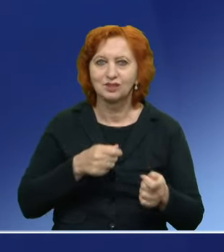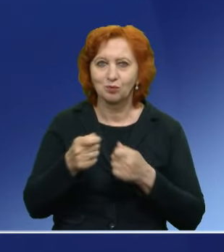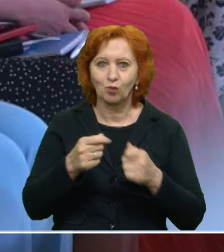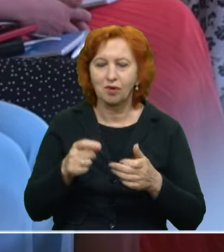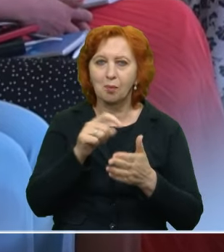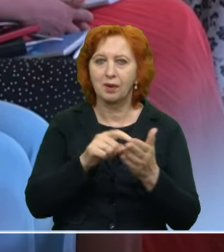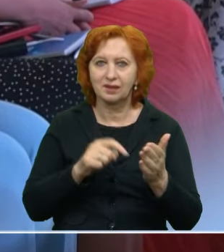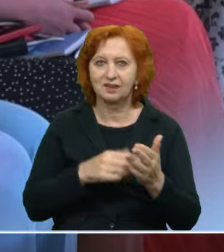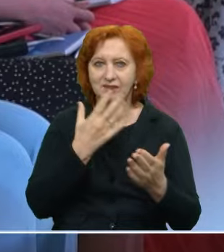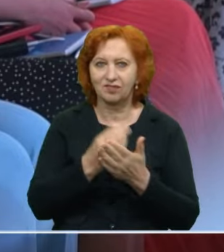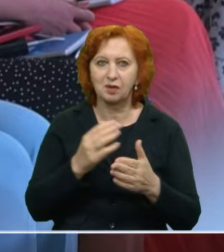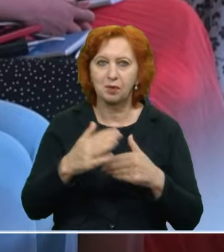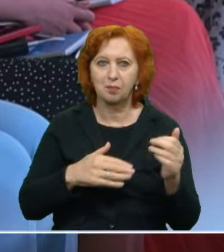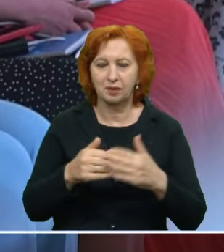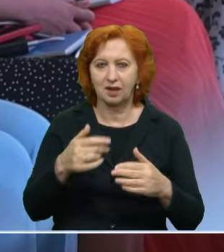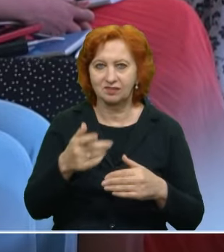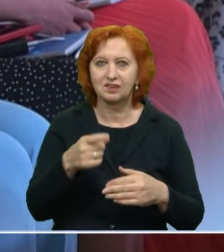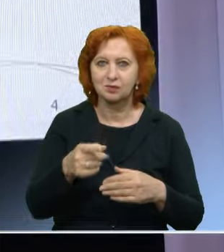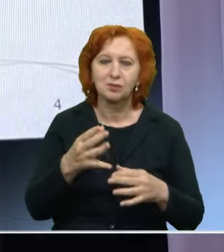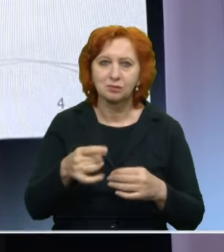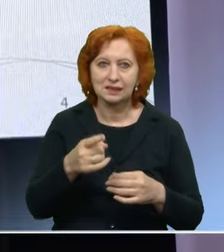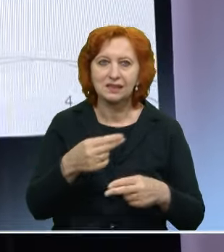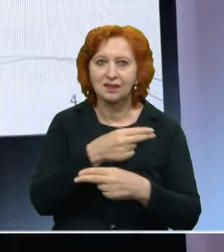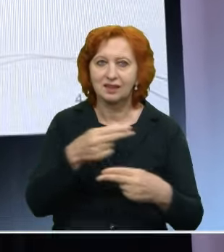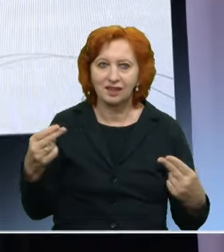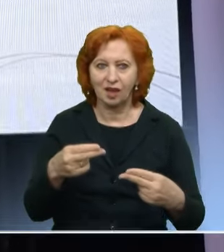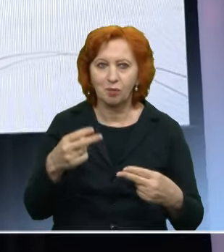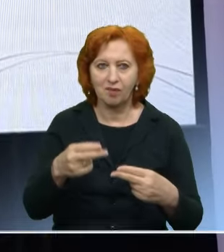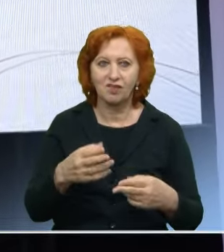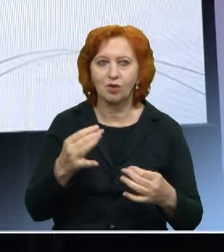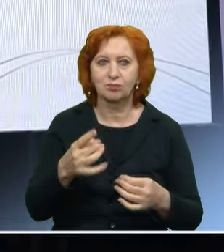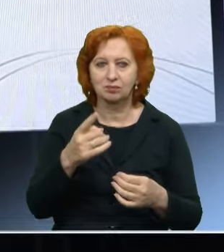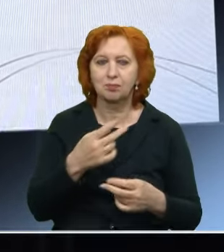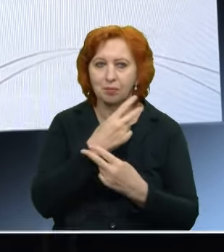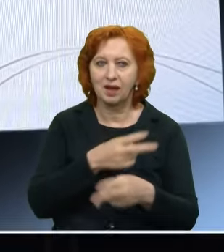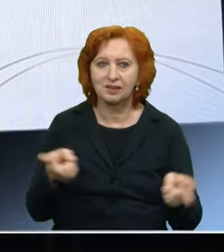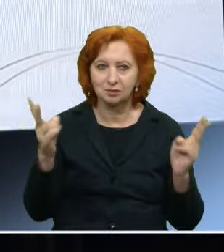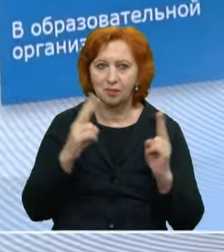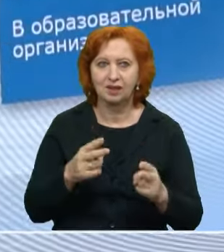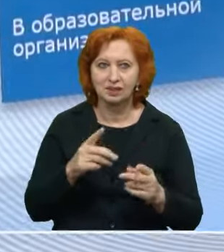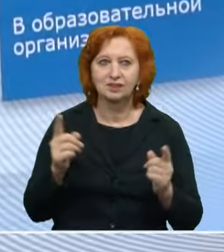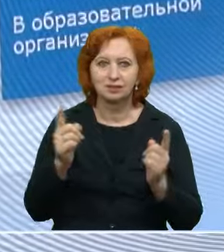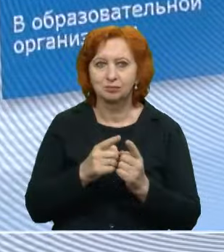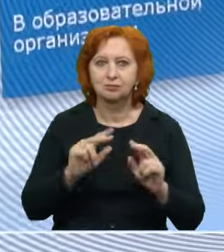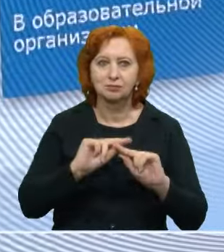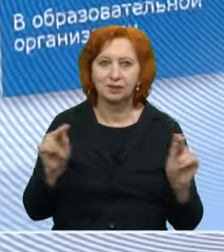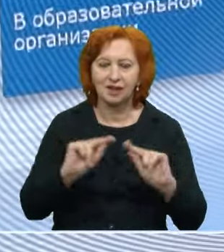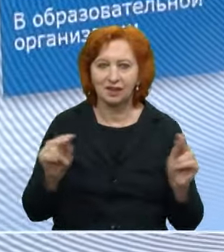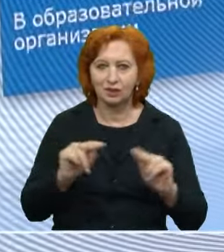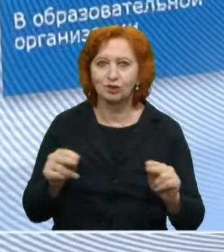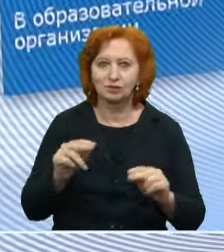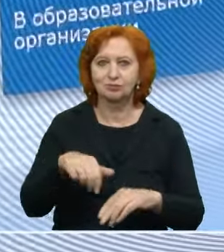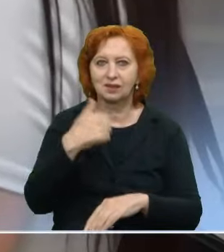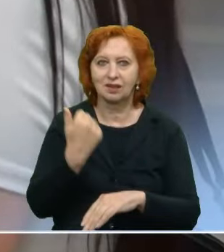своими практиками. Секции разделены по тематикам. Это ценность семьи, наука и выбор профессии, патриотизм, экологическое, а также